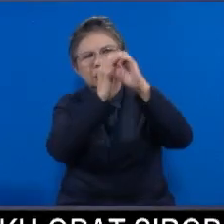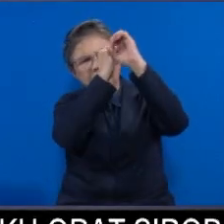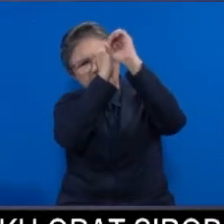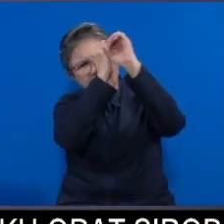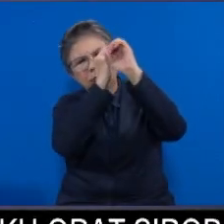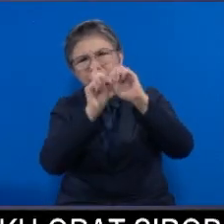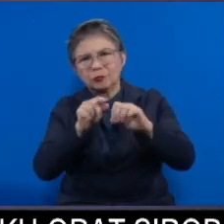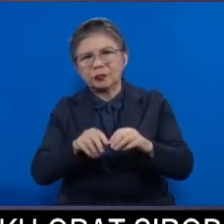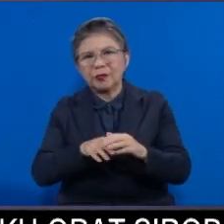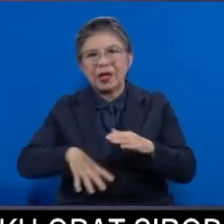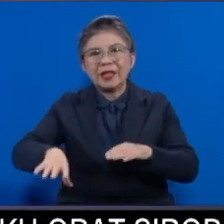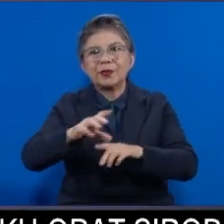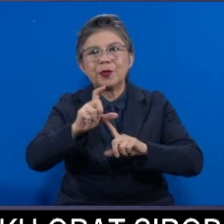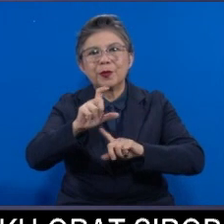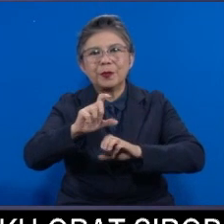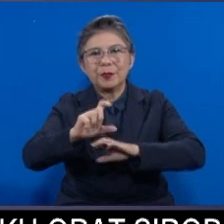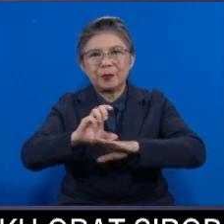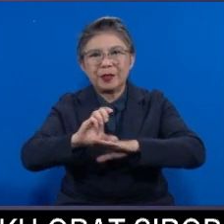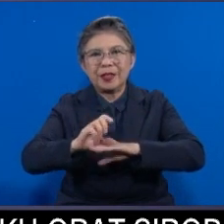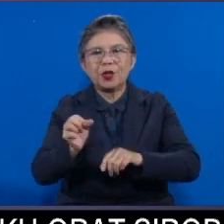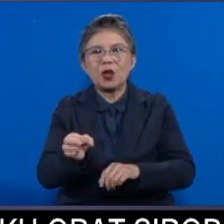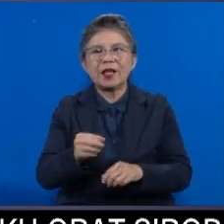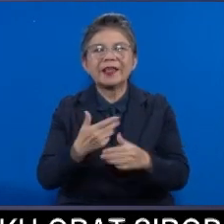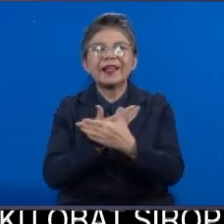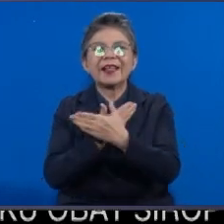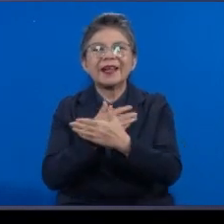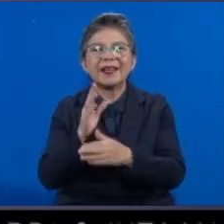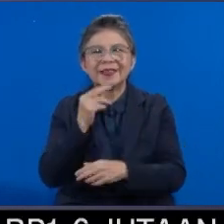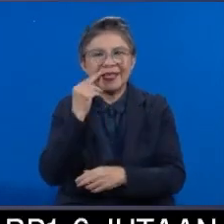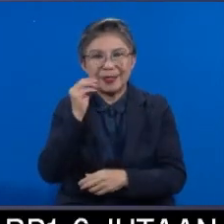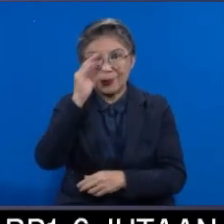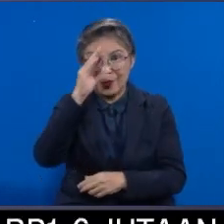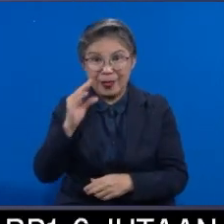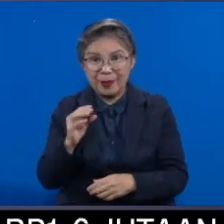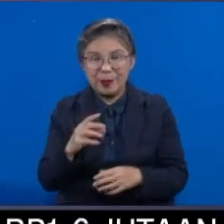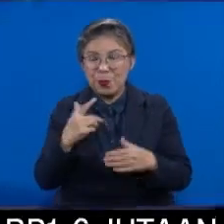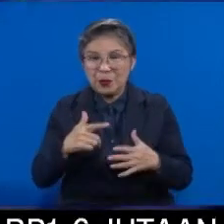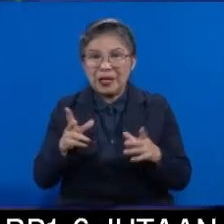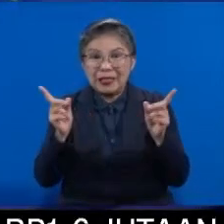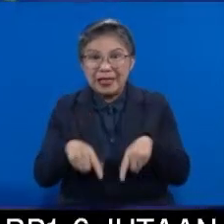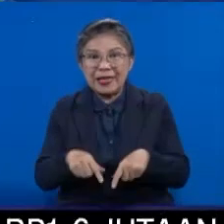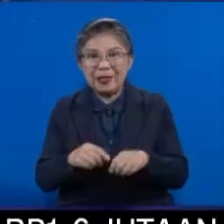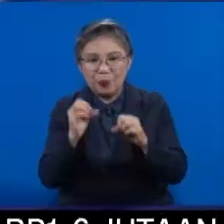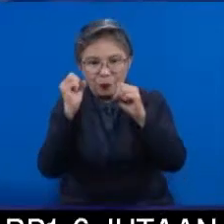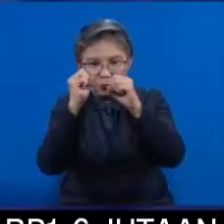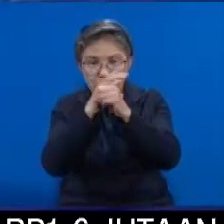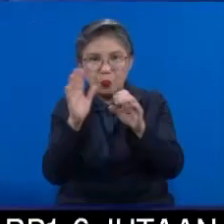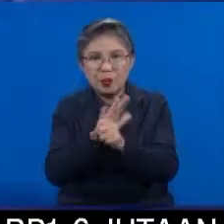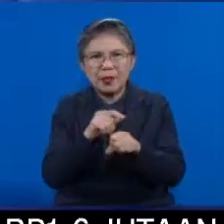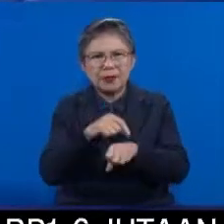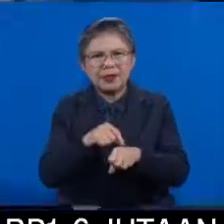bulan di pelataran Masjid Al-Munawar, Kota Ternate, Selasa sore. Puncak gerhana bulan terjadi sekitar